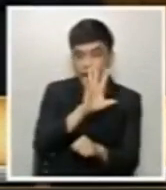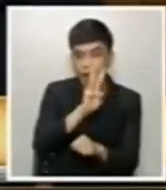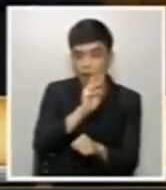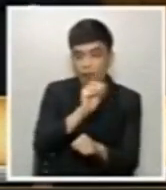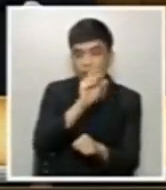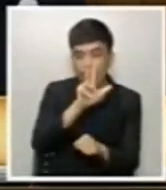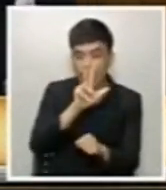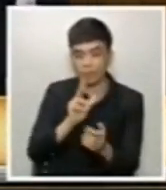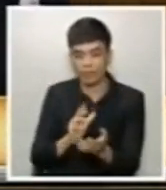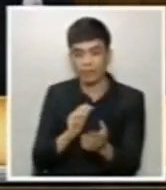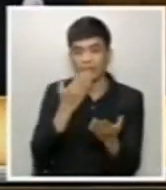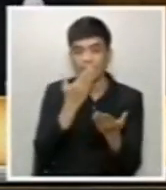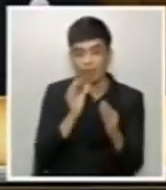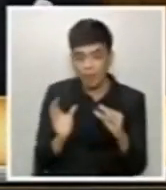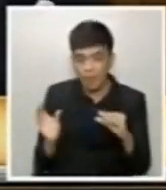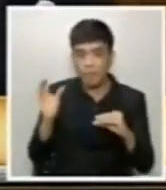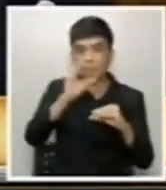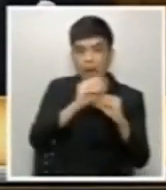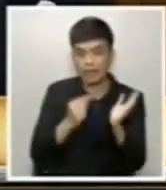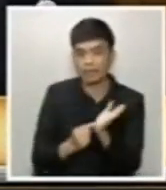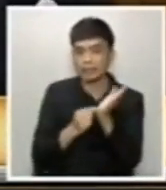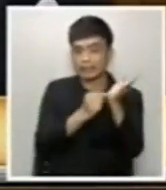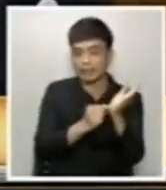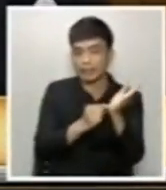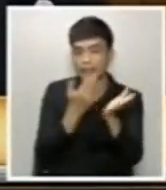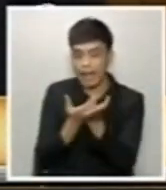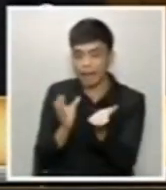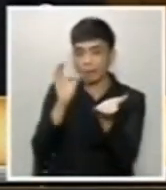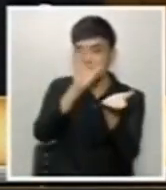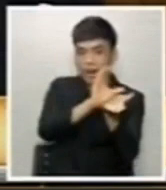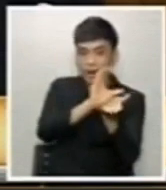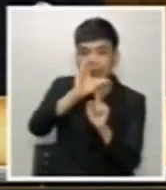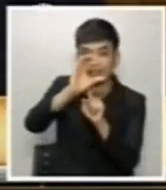งบประมาณไว้ทั้งสิ้นในส่วนเฉพาะกระทรวงเกษตรนะครับ